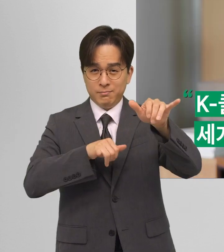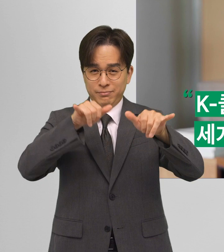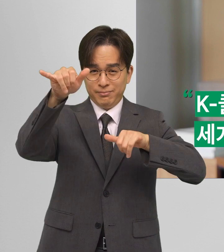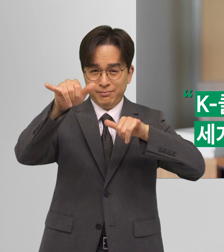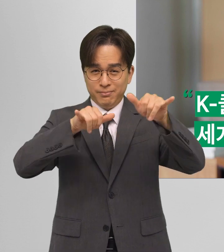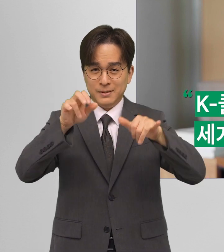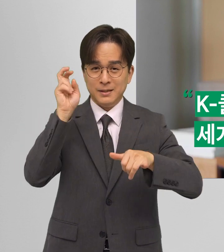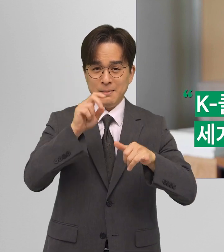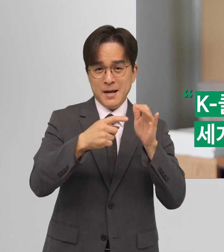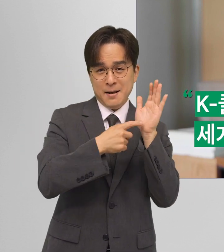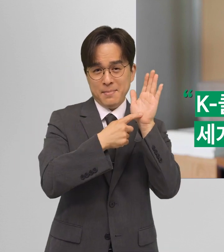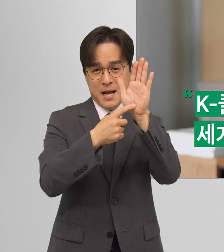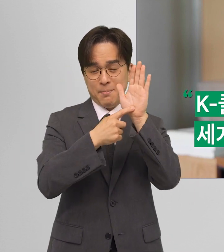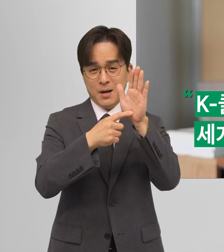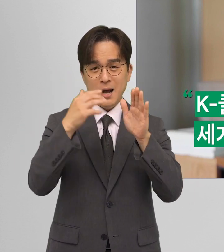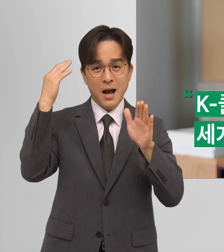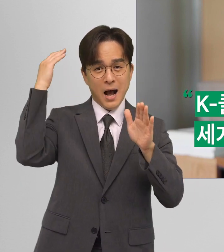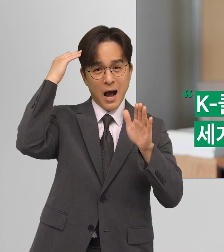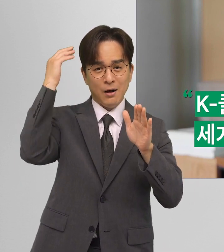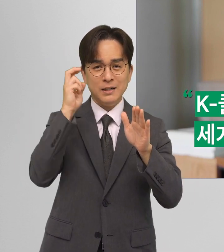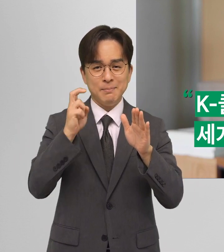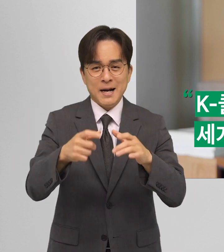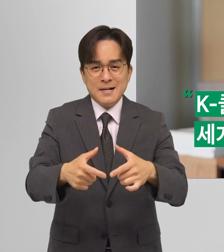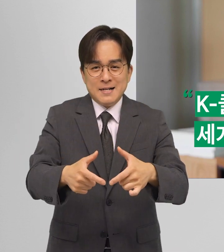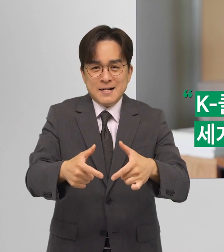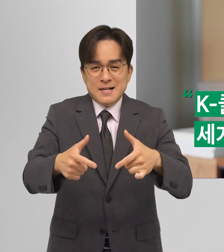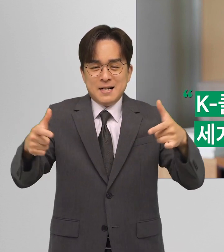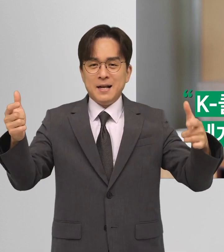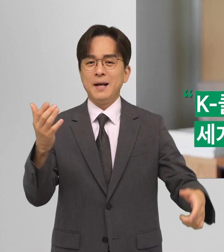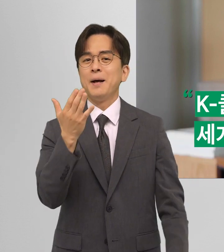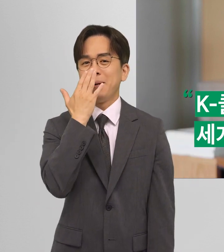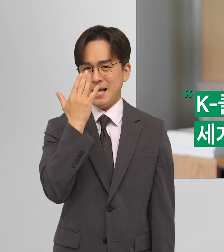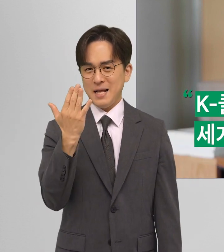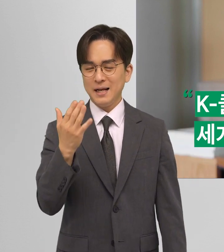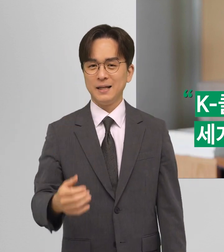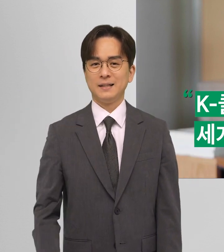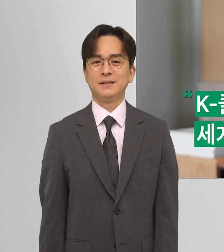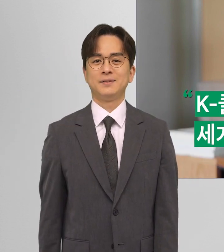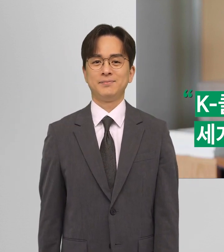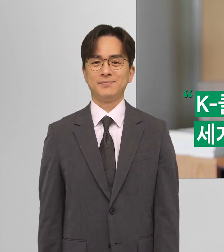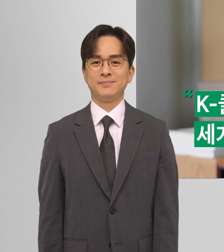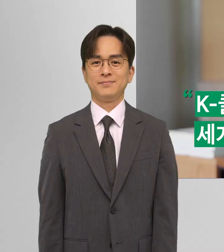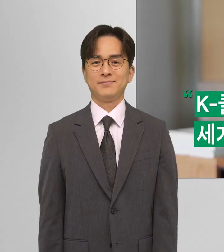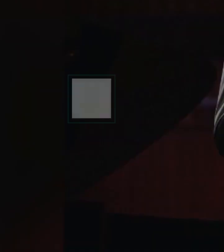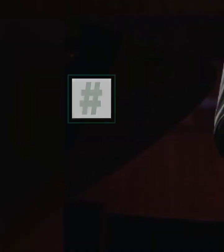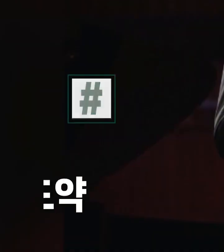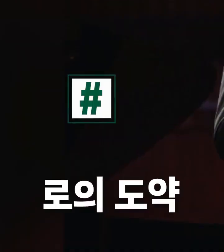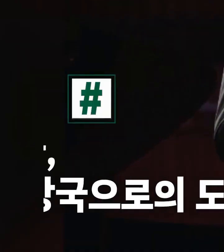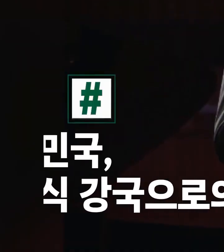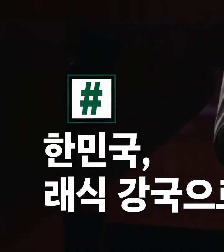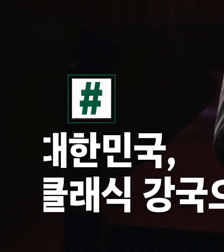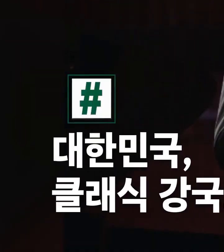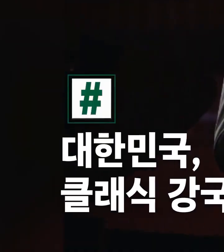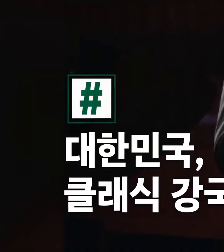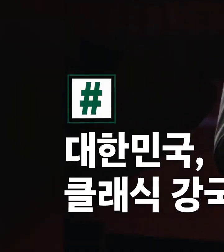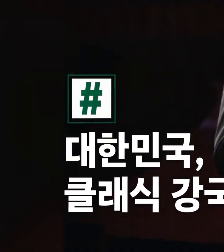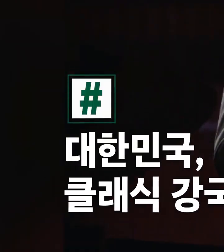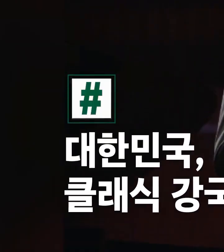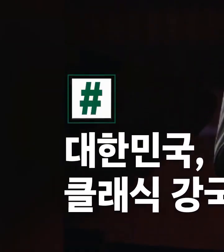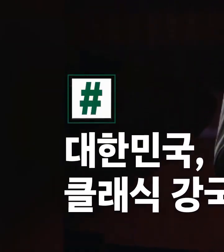영재들이 더 세계 무대를 위해서 더 많은 활약을 펼칠 수 있지 않을까 이렇게 생각합니다.